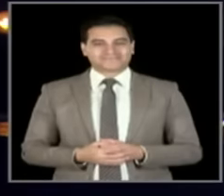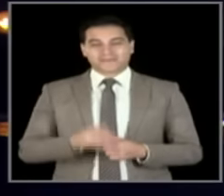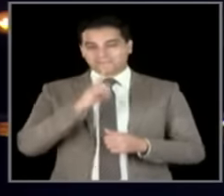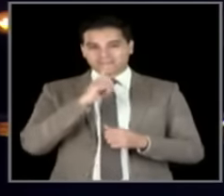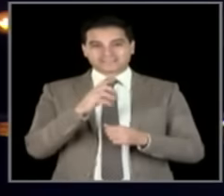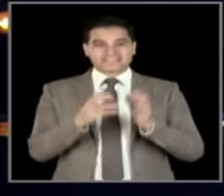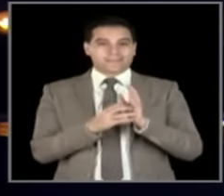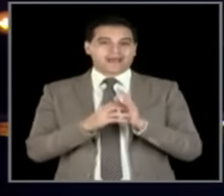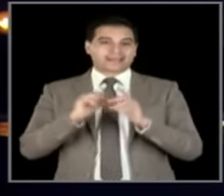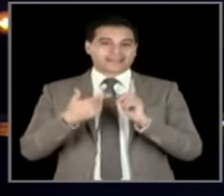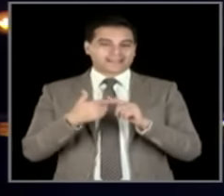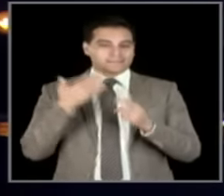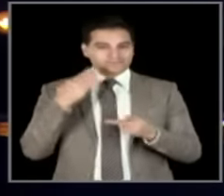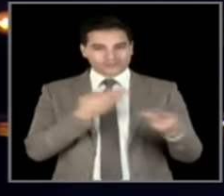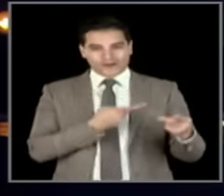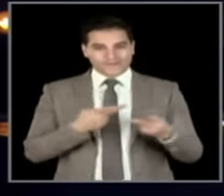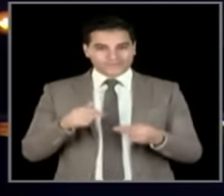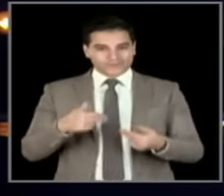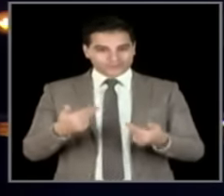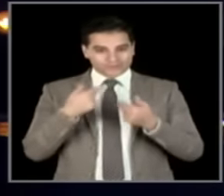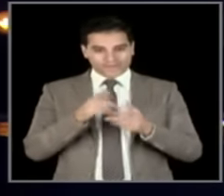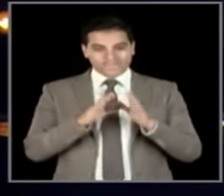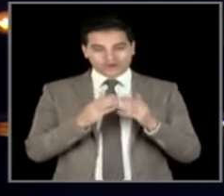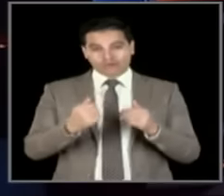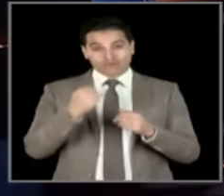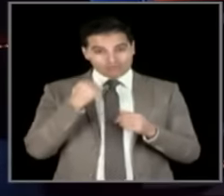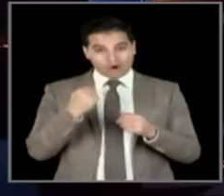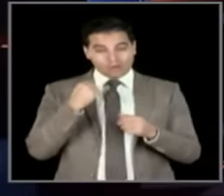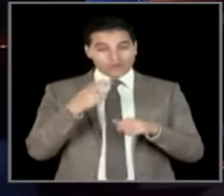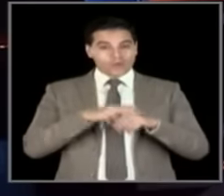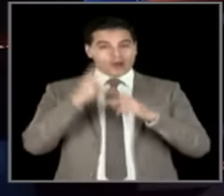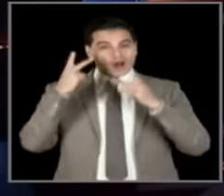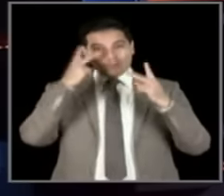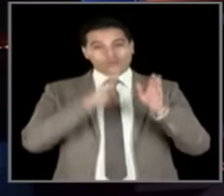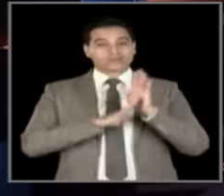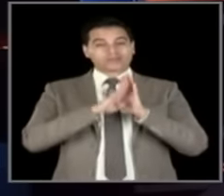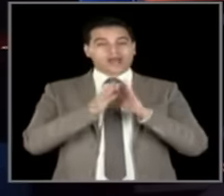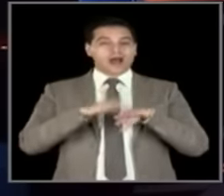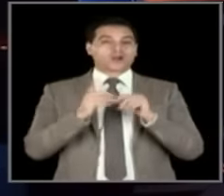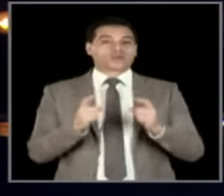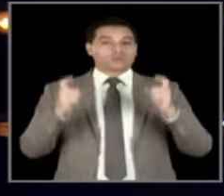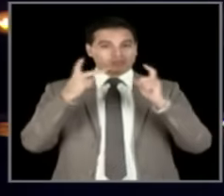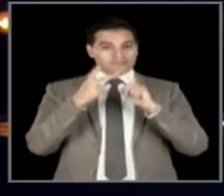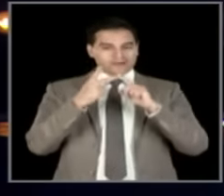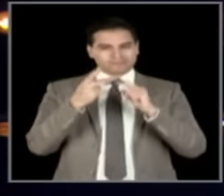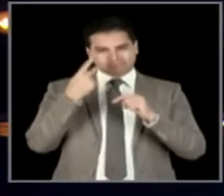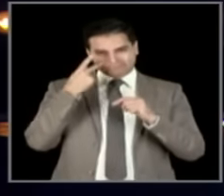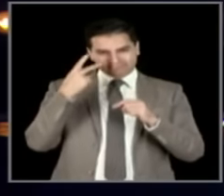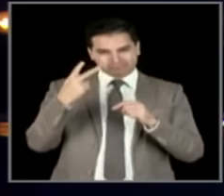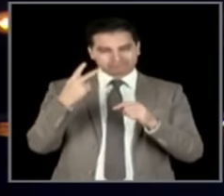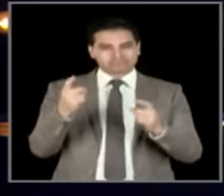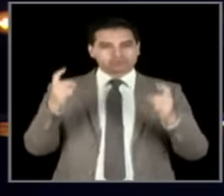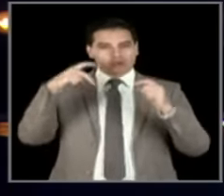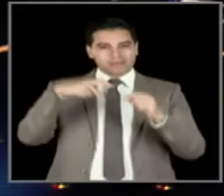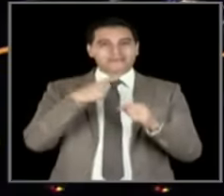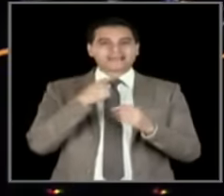أما جامعة تانية واللي مشرفانا في الاستوديو فريق قوي وحلمهم الوصول لدور الثمانية نلعب كلنا بجامعة